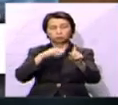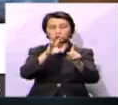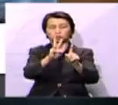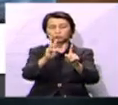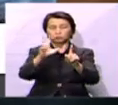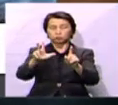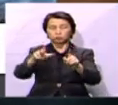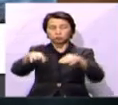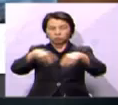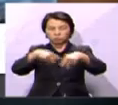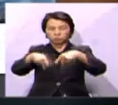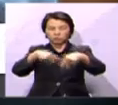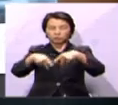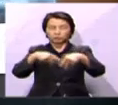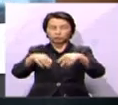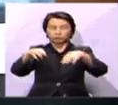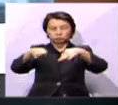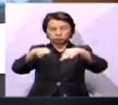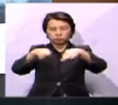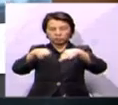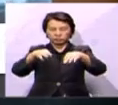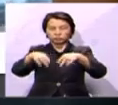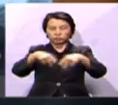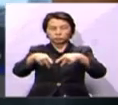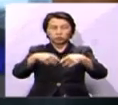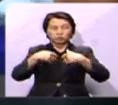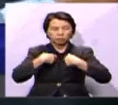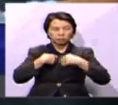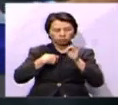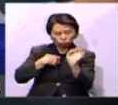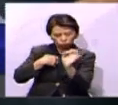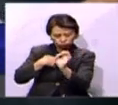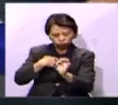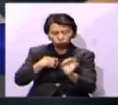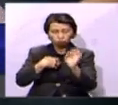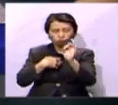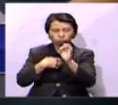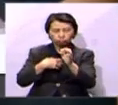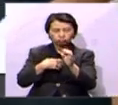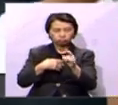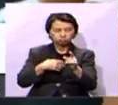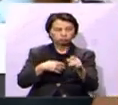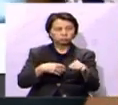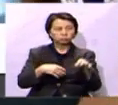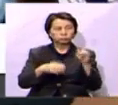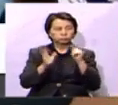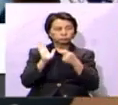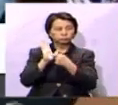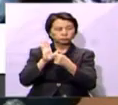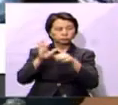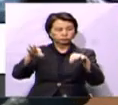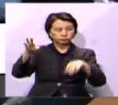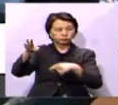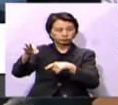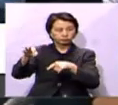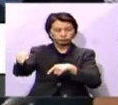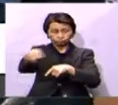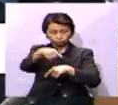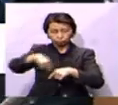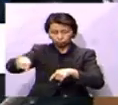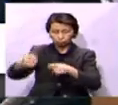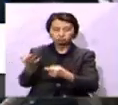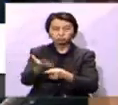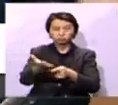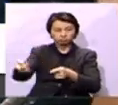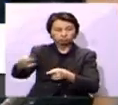163 paket plastik Lutsina berisi ketulan-ketulan kristal. Yang ini ya. Yang ini semua ini berbentuk macam